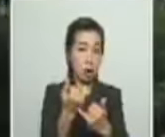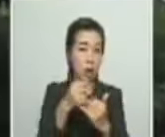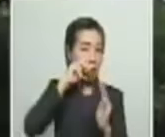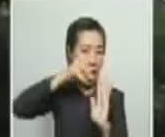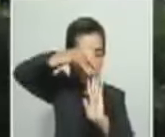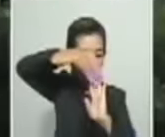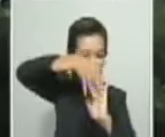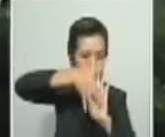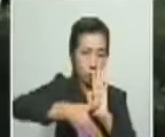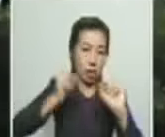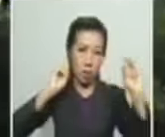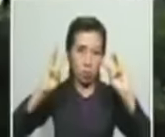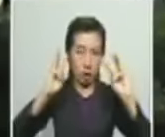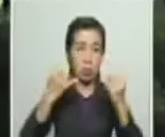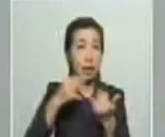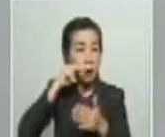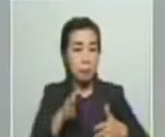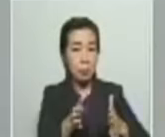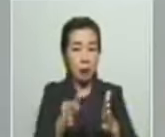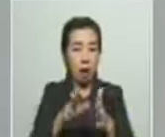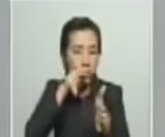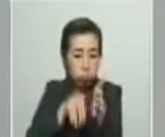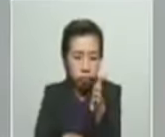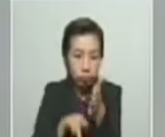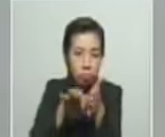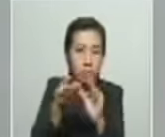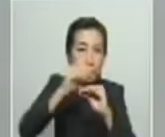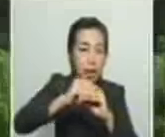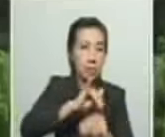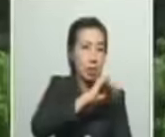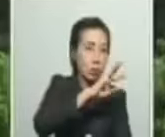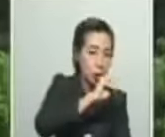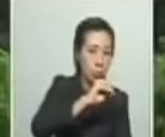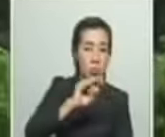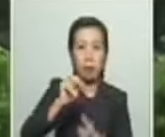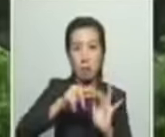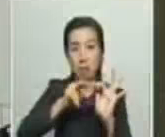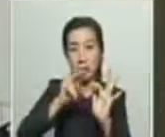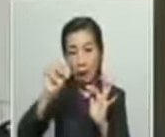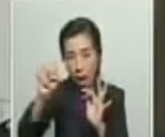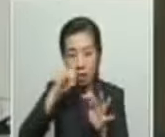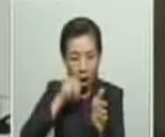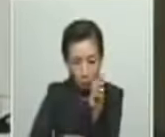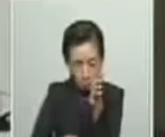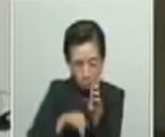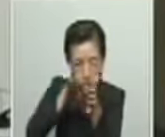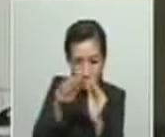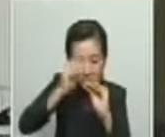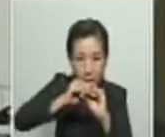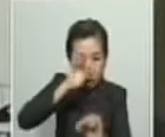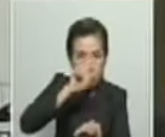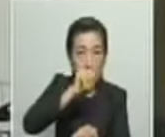ครสวรรค์ฮะก็ทำให้ระดับน้ำแม่น้ำเจ้าพระยาเพิ่มสูงขึ้นนะครับทั้งแม่น้ำยมแม่น้ำน่านสูงขึ้นเกือบ1เมตรนะครับแล้ว